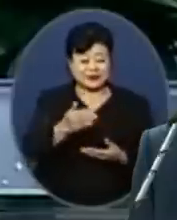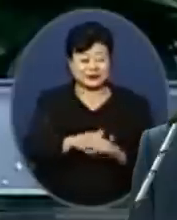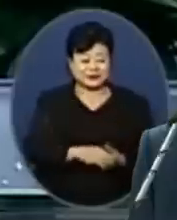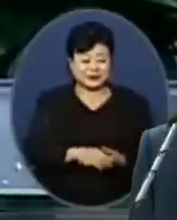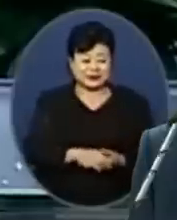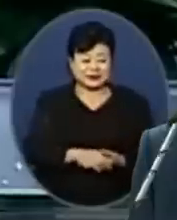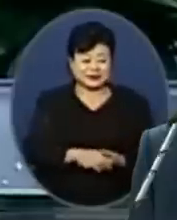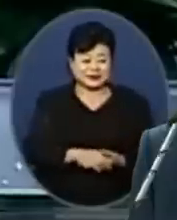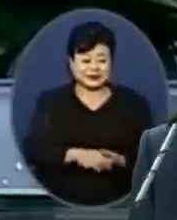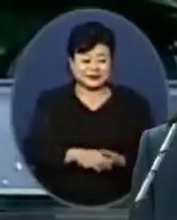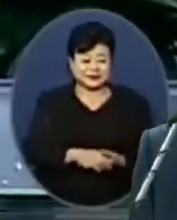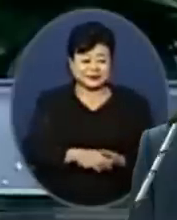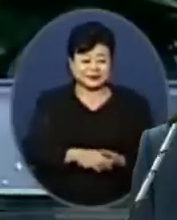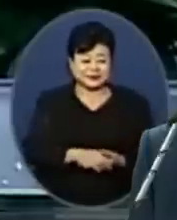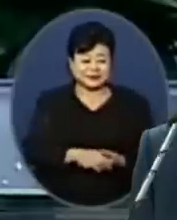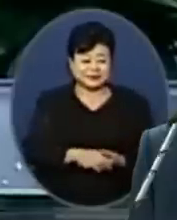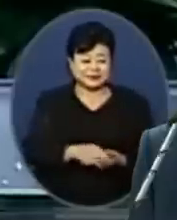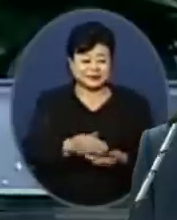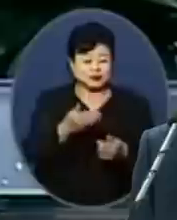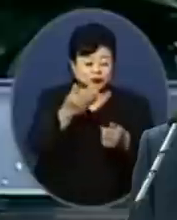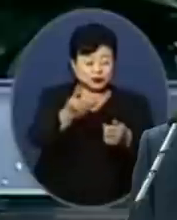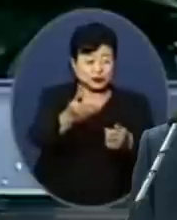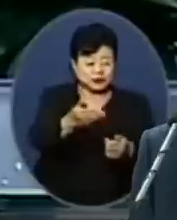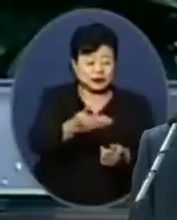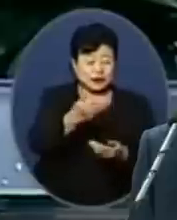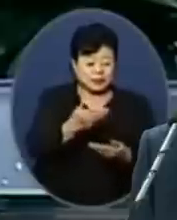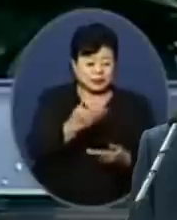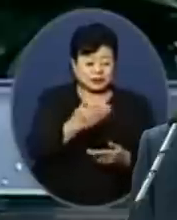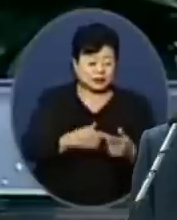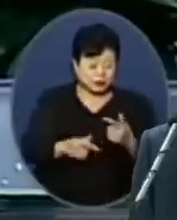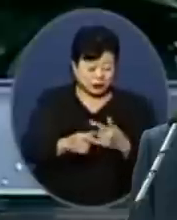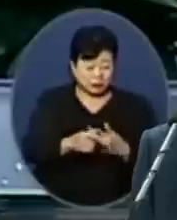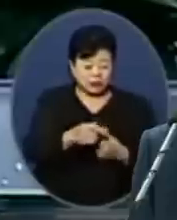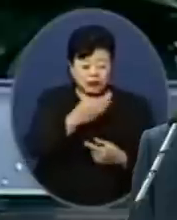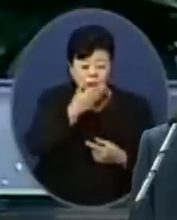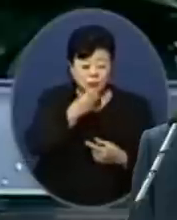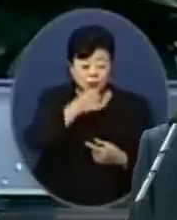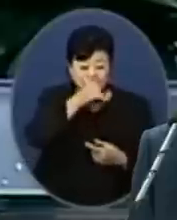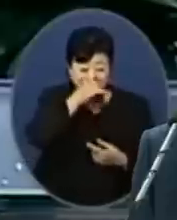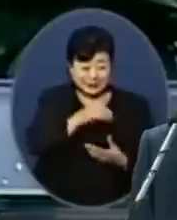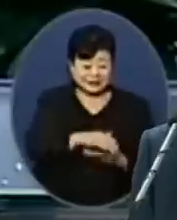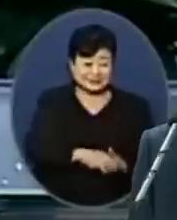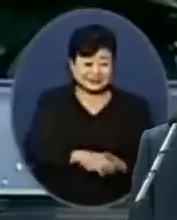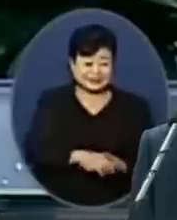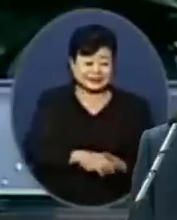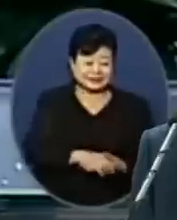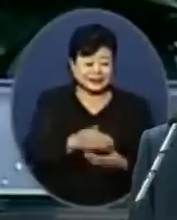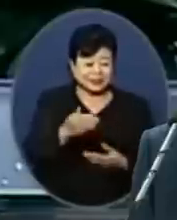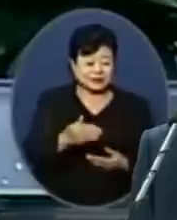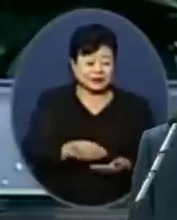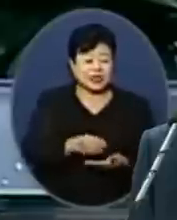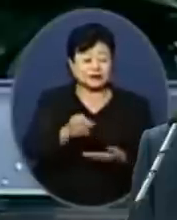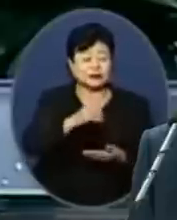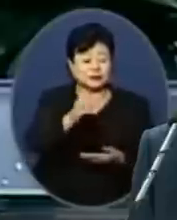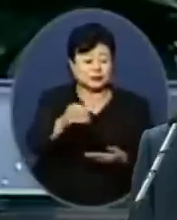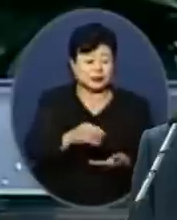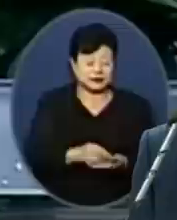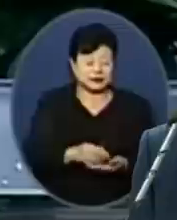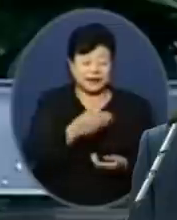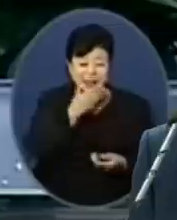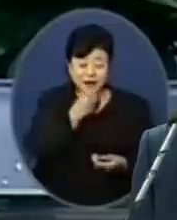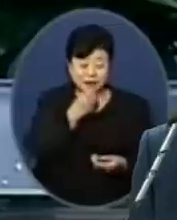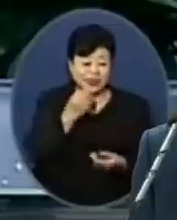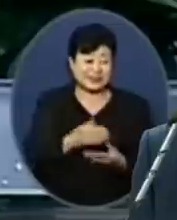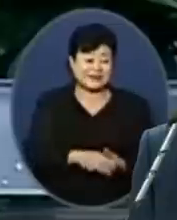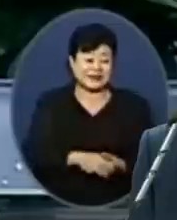것입니다. 주는 자가 받는 자보다 더 복이 있다고 여러분 나누게 되면 여러분이 행복하게